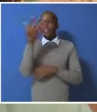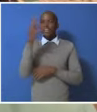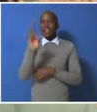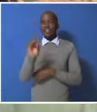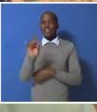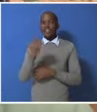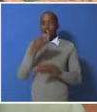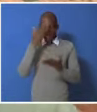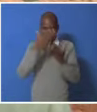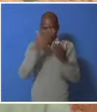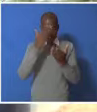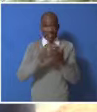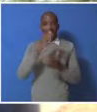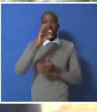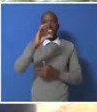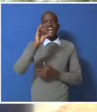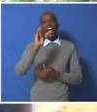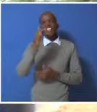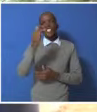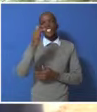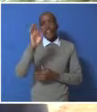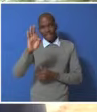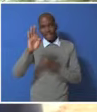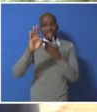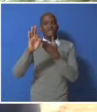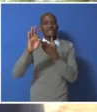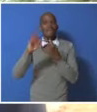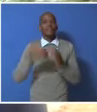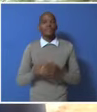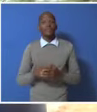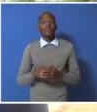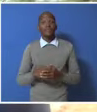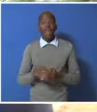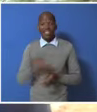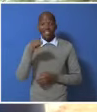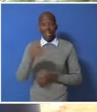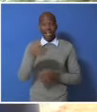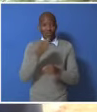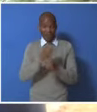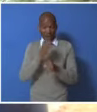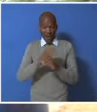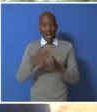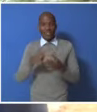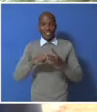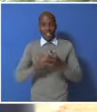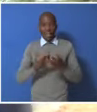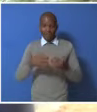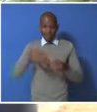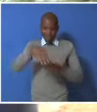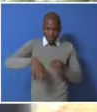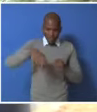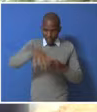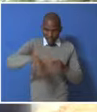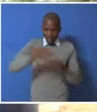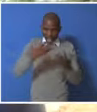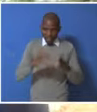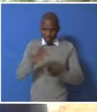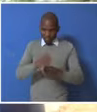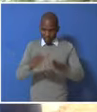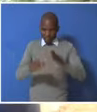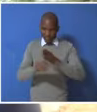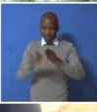2019 so be ra go trainwa go CTF tiro ya ba ke se re direla go simolla ya la mo excavation go epa e